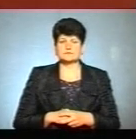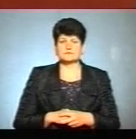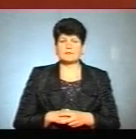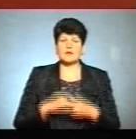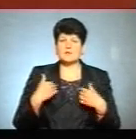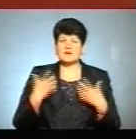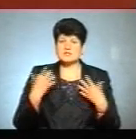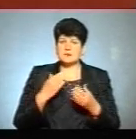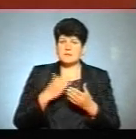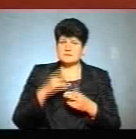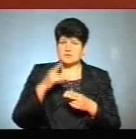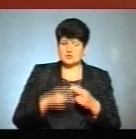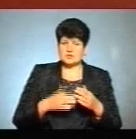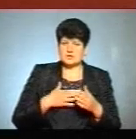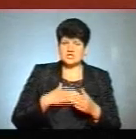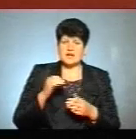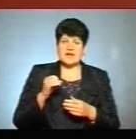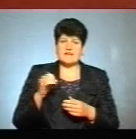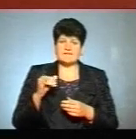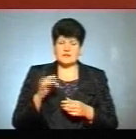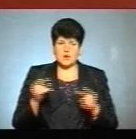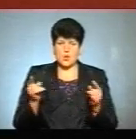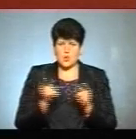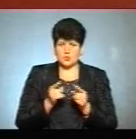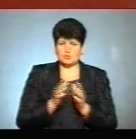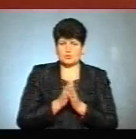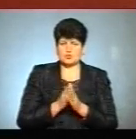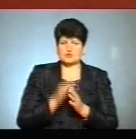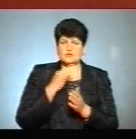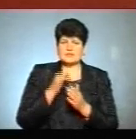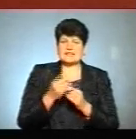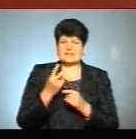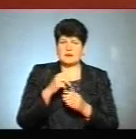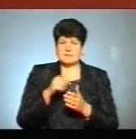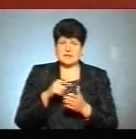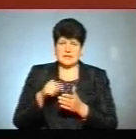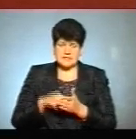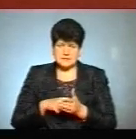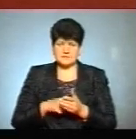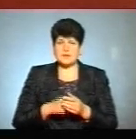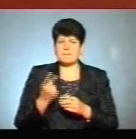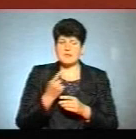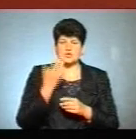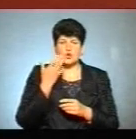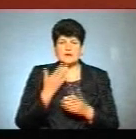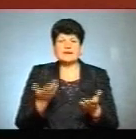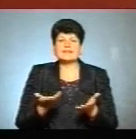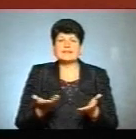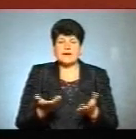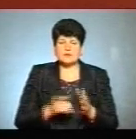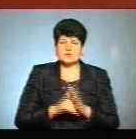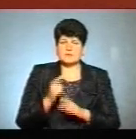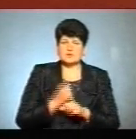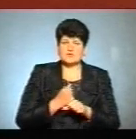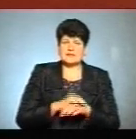Ми вже маємо завершувати наш ефір. Буквально дуже коротко попрошу вас ще відповісти на два питання. Перше – це коли і де